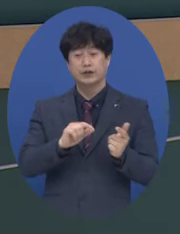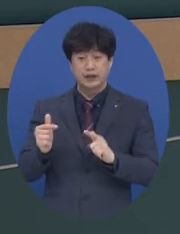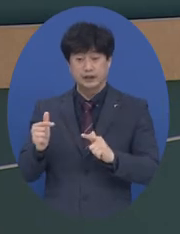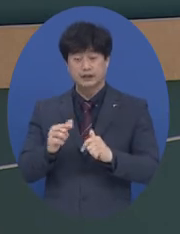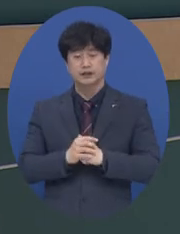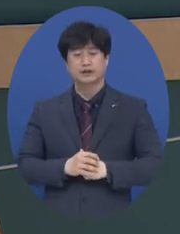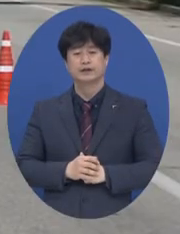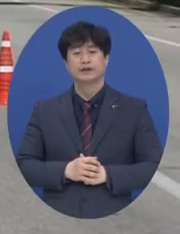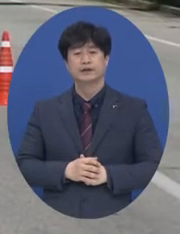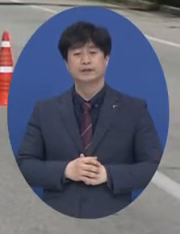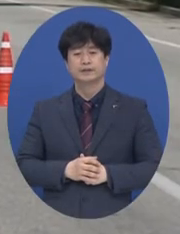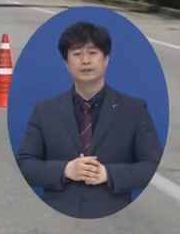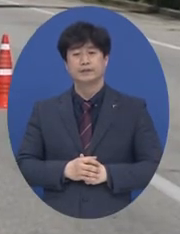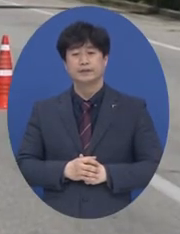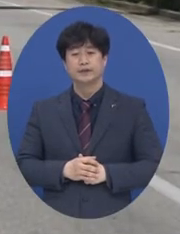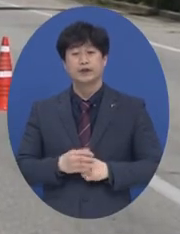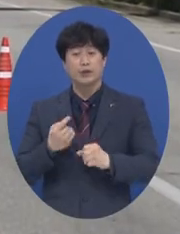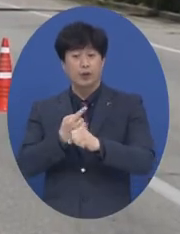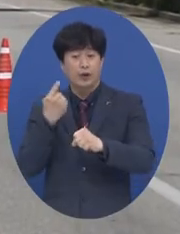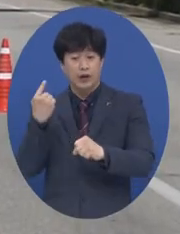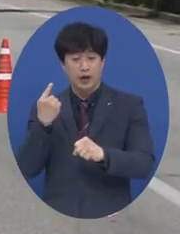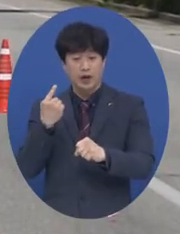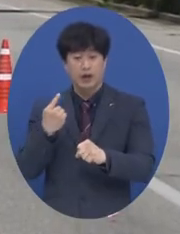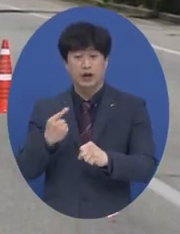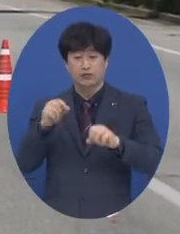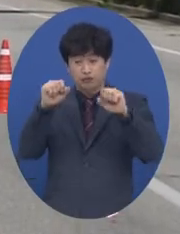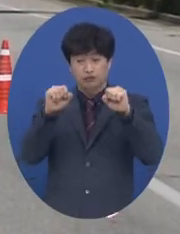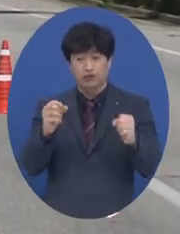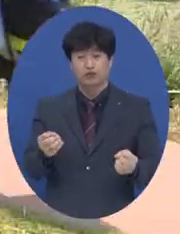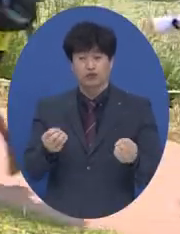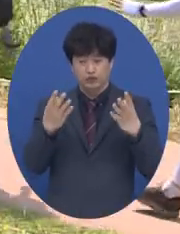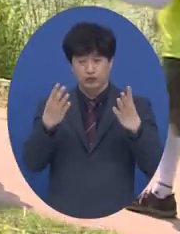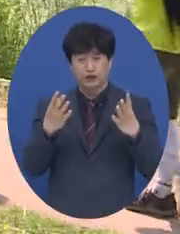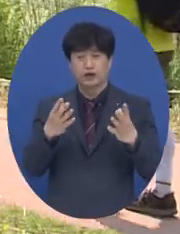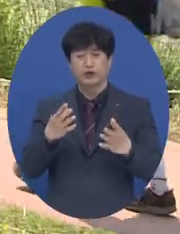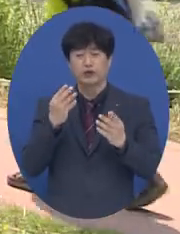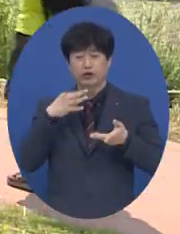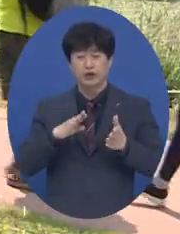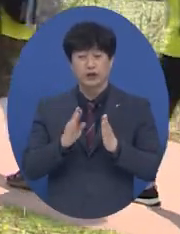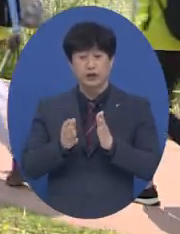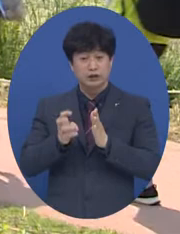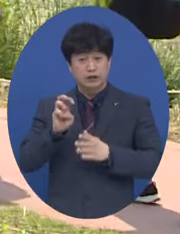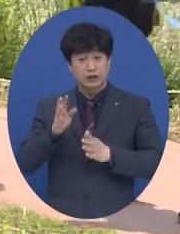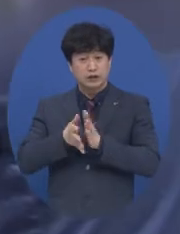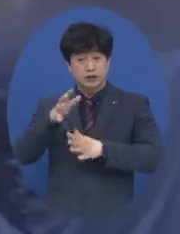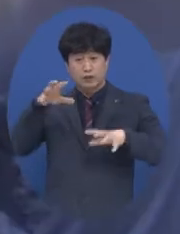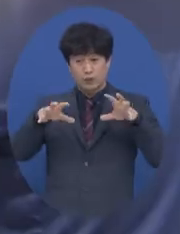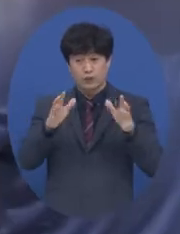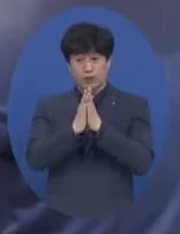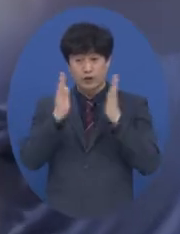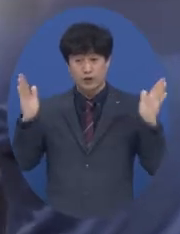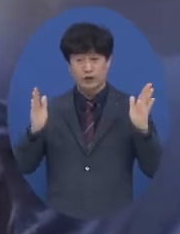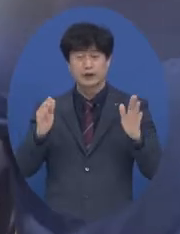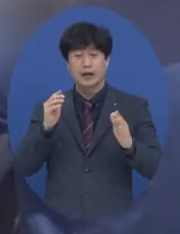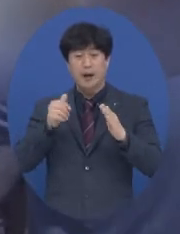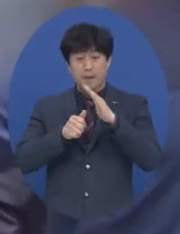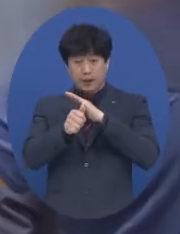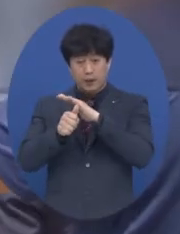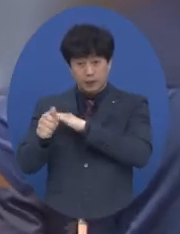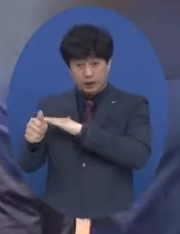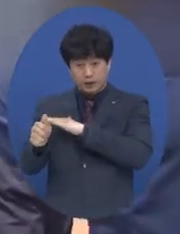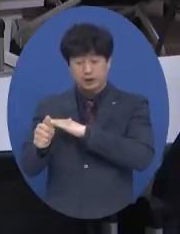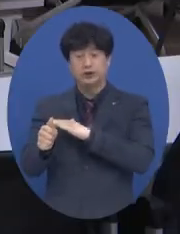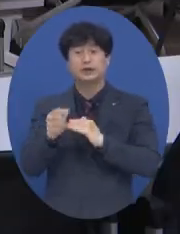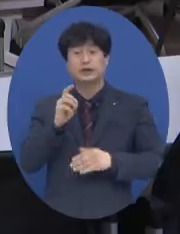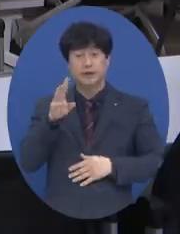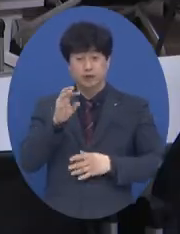진행됩니다 이밖에도 스포츠 행사 dmg 렁 과 경기지역 31개 시군 곳곳에서 열리는 찾아가는 라츠 dmg 등